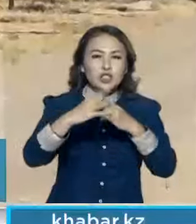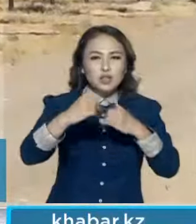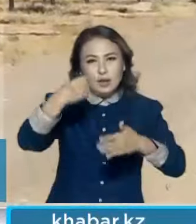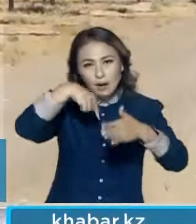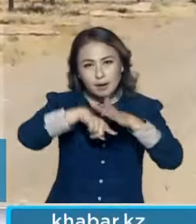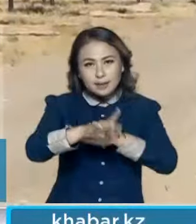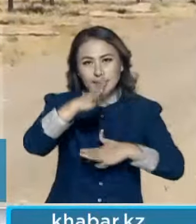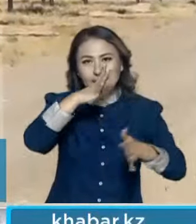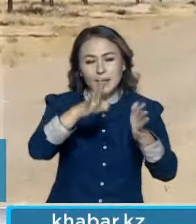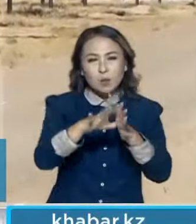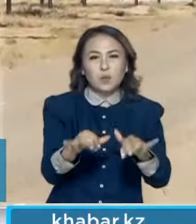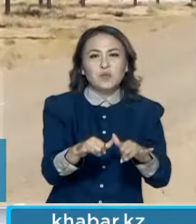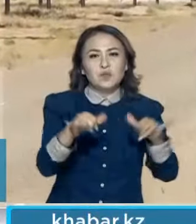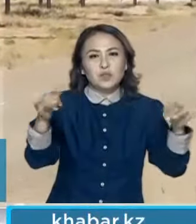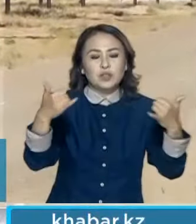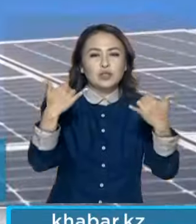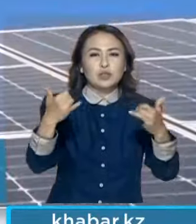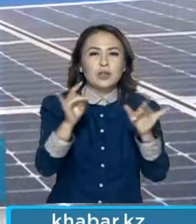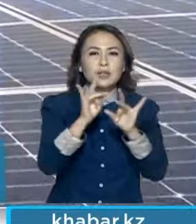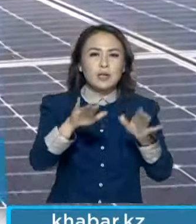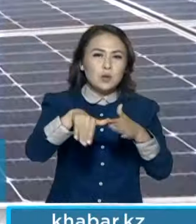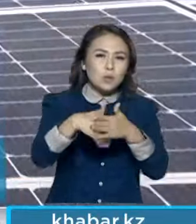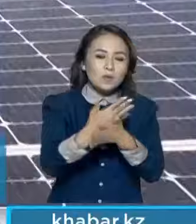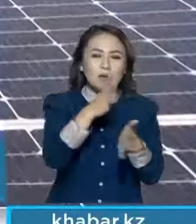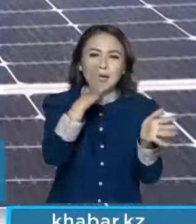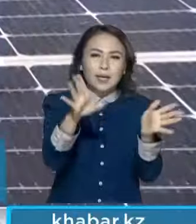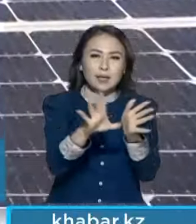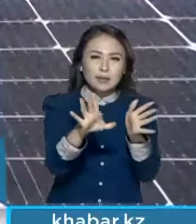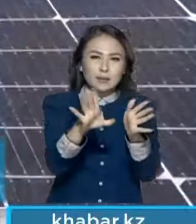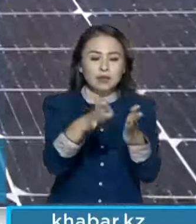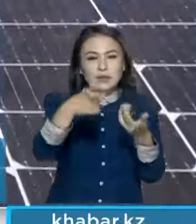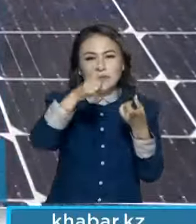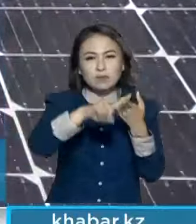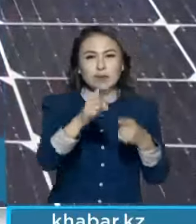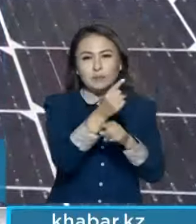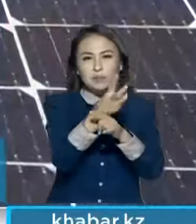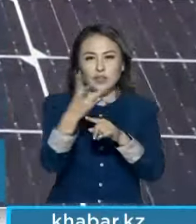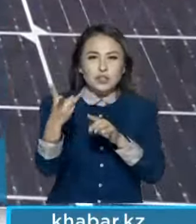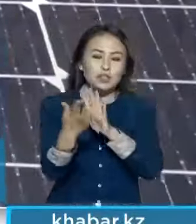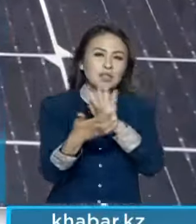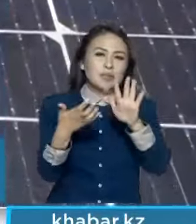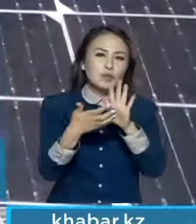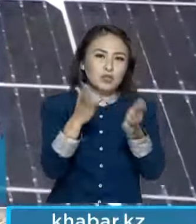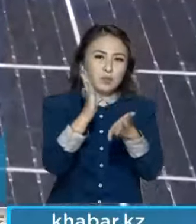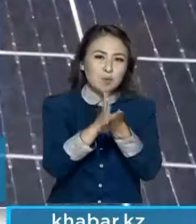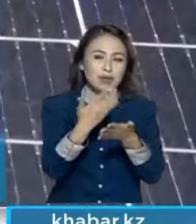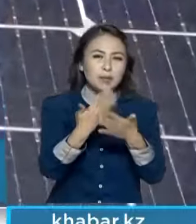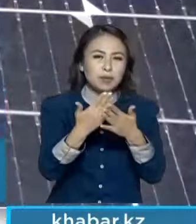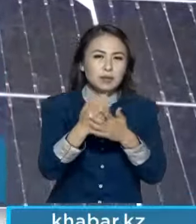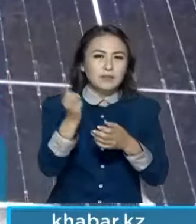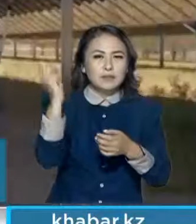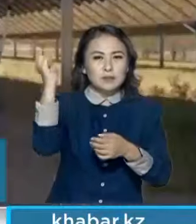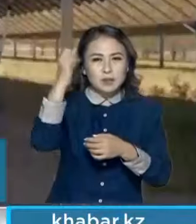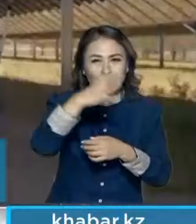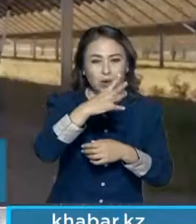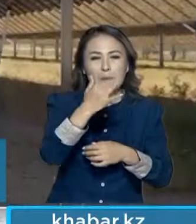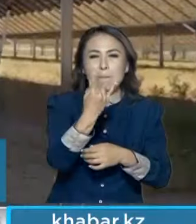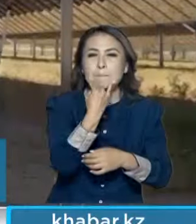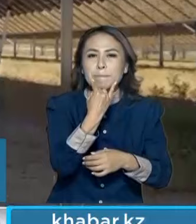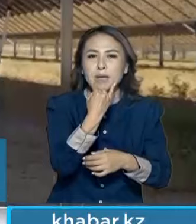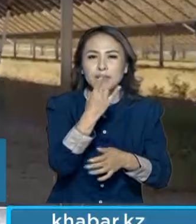станцияларының санын көбейтуі. Бұл ретте мамандар жаңартылған энергия көздеріне тән бірнеше кемшілік барын айтады. Мәселен, күн батареялары кешкі уақытта,